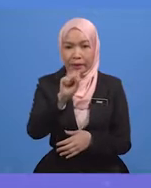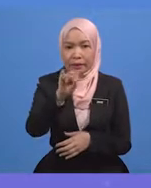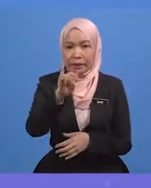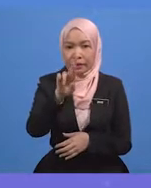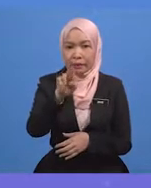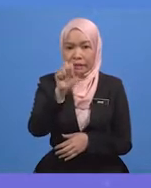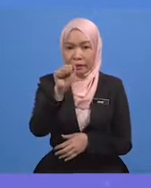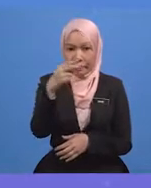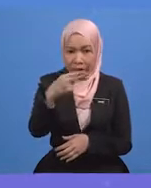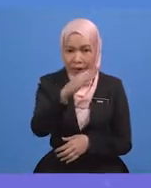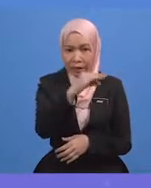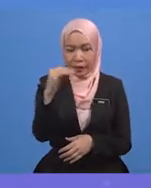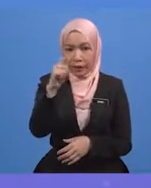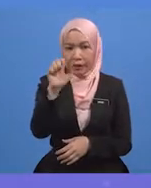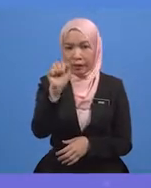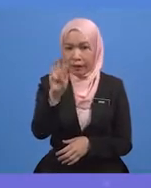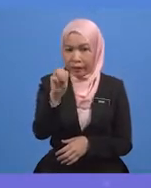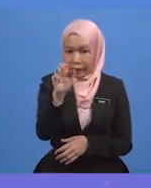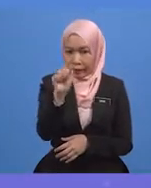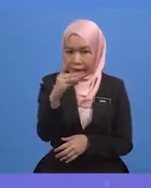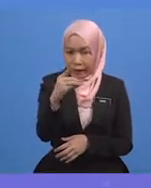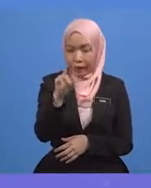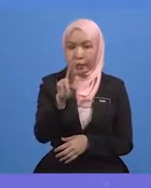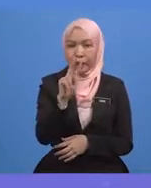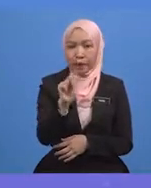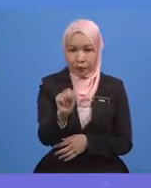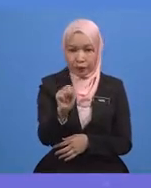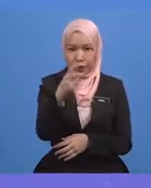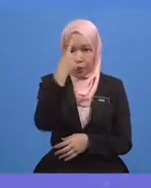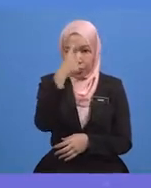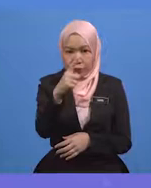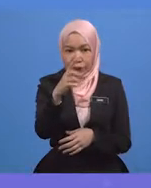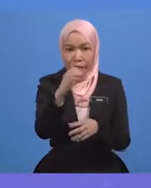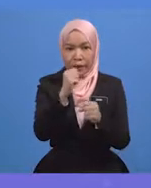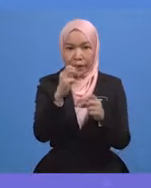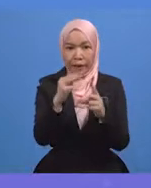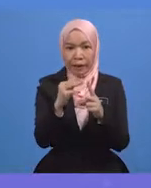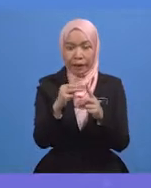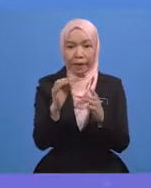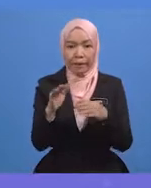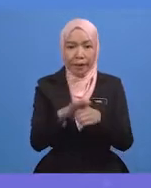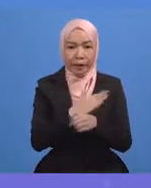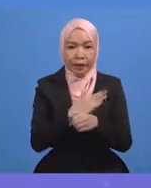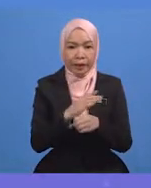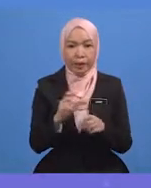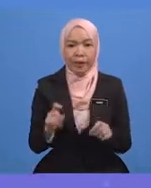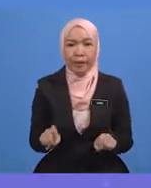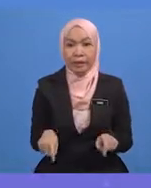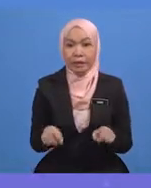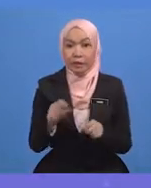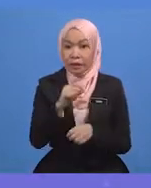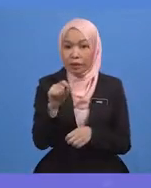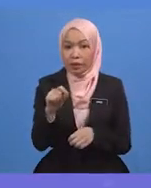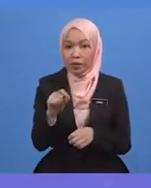memperoleh markah penuh atau bertepatan dengan markah yang diperuntukkan, maka murid perlu